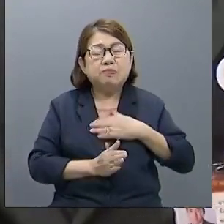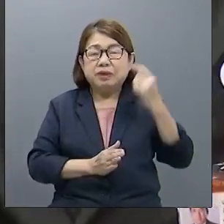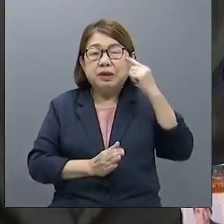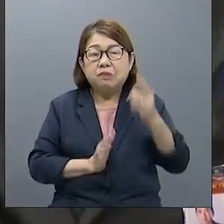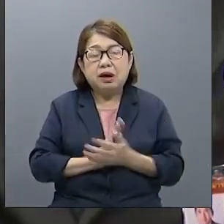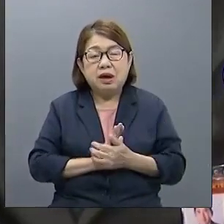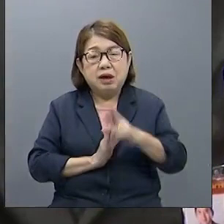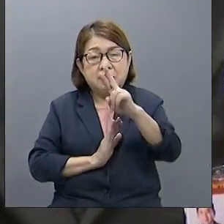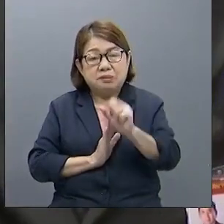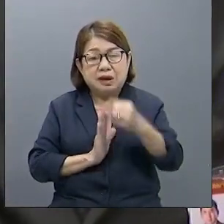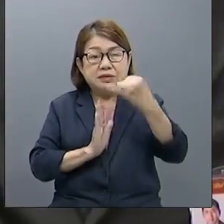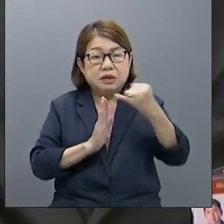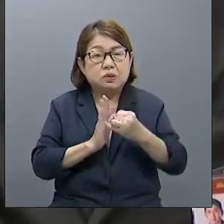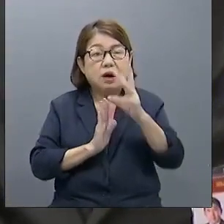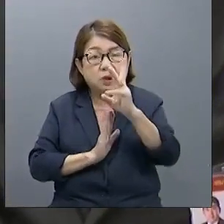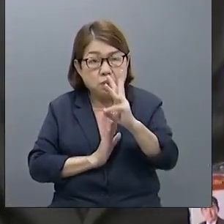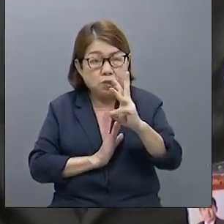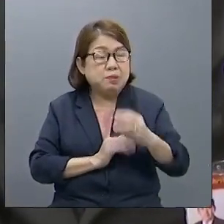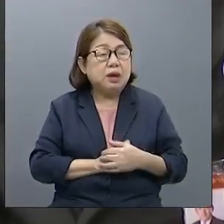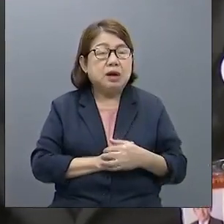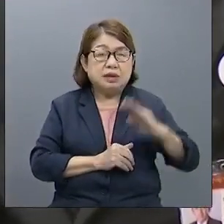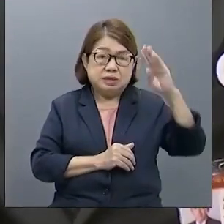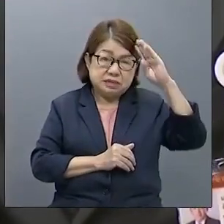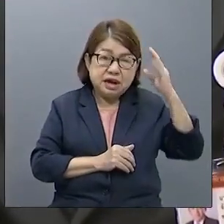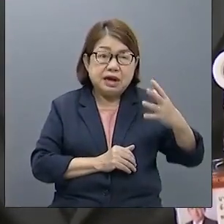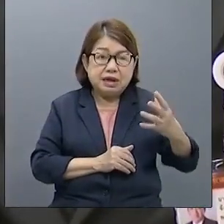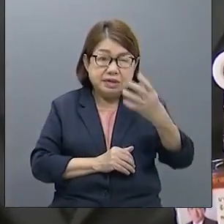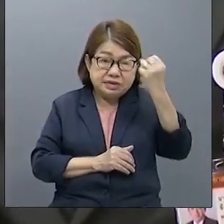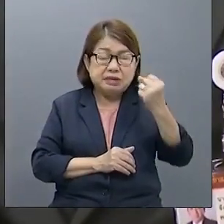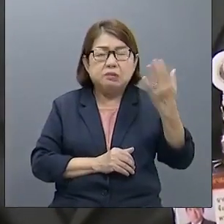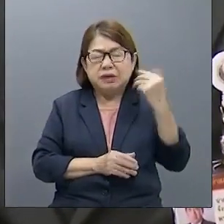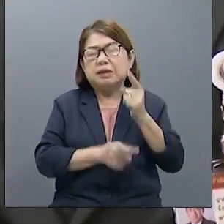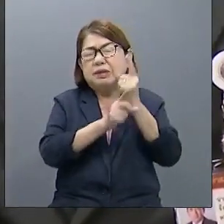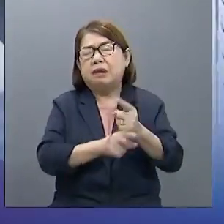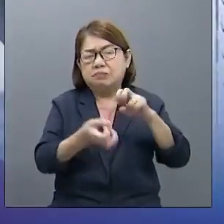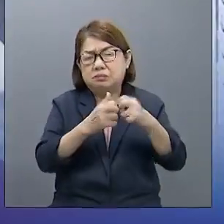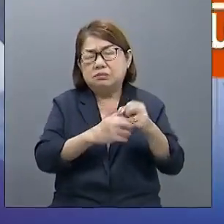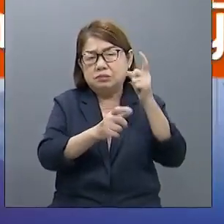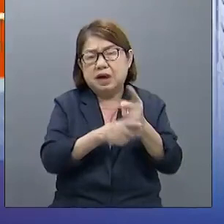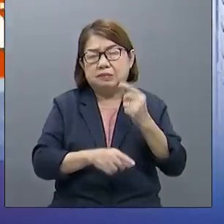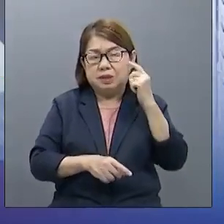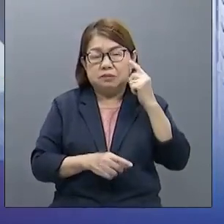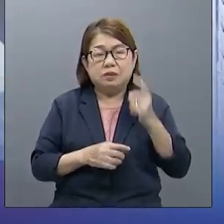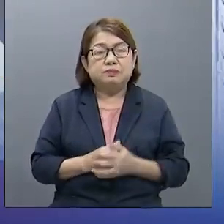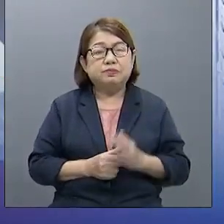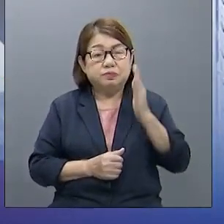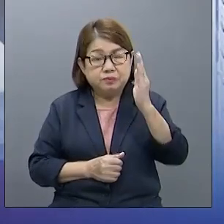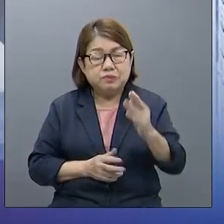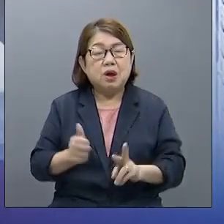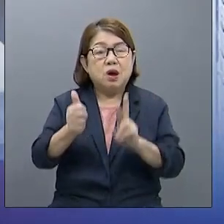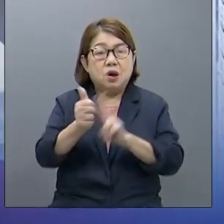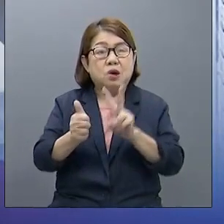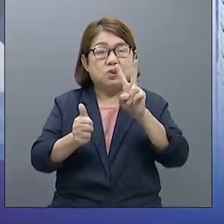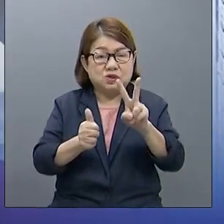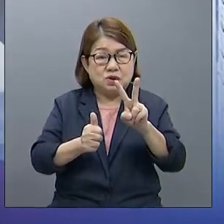เอ่อคิดว่าอยู่ในอำนาจเผด็จการมากกว่าจากนี้ไปรองพิเชษฐ์ประกาศ